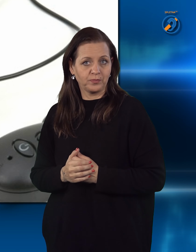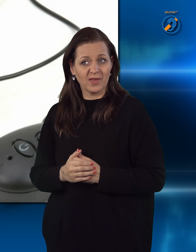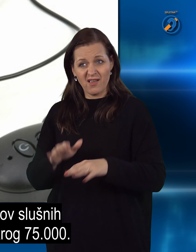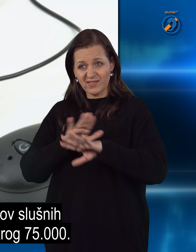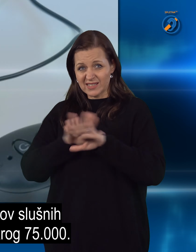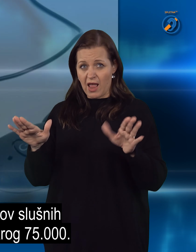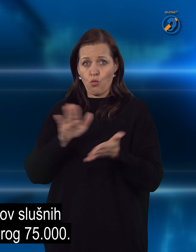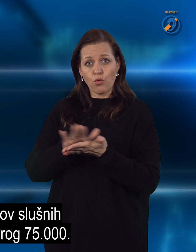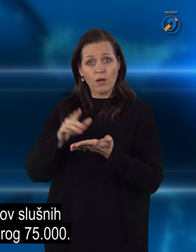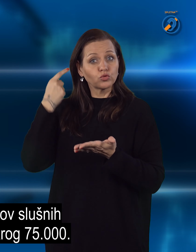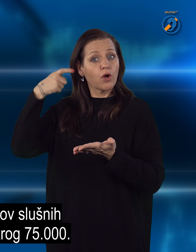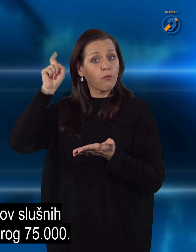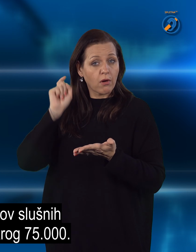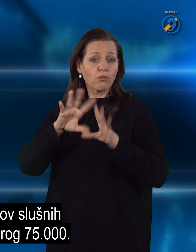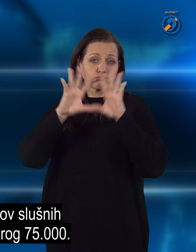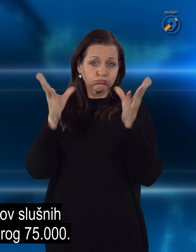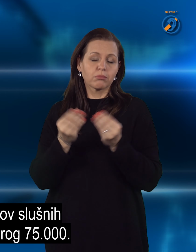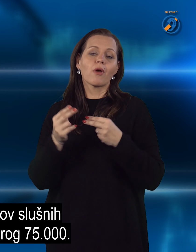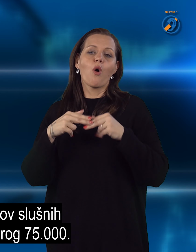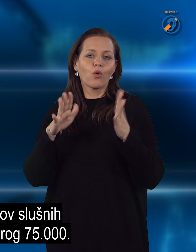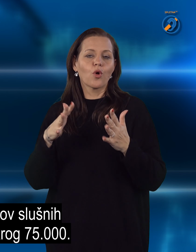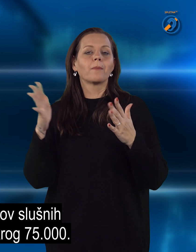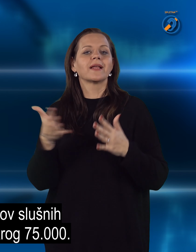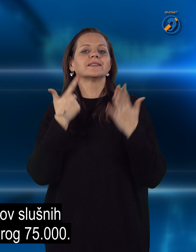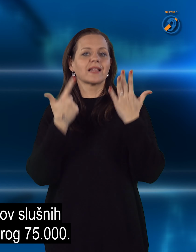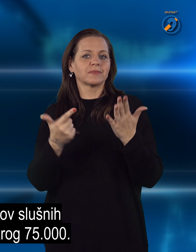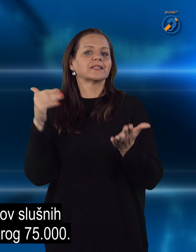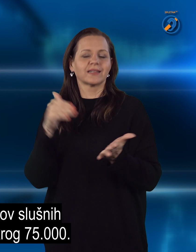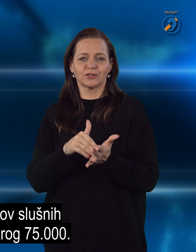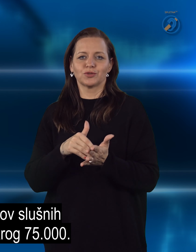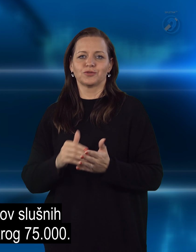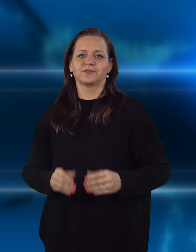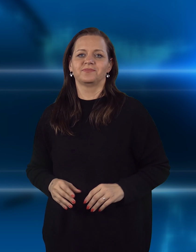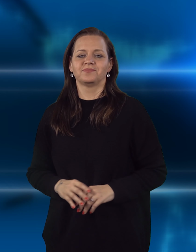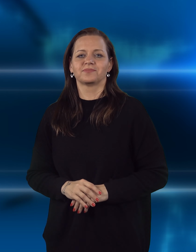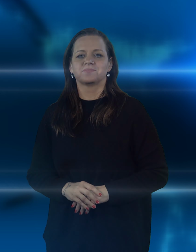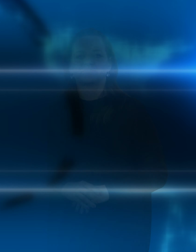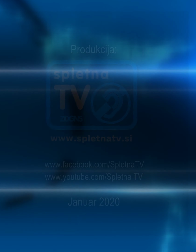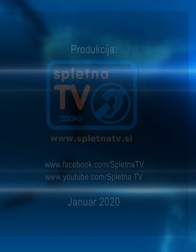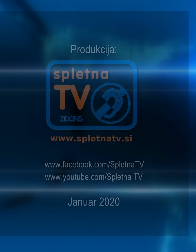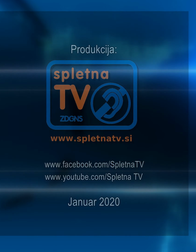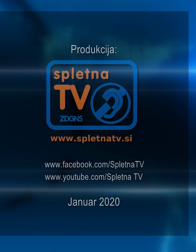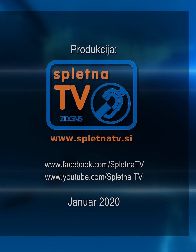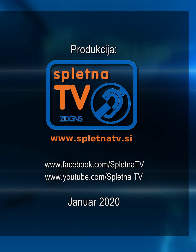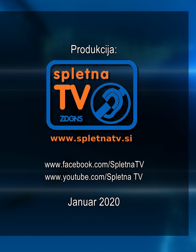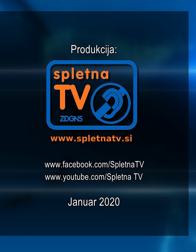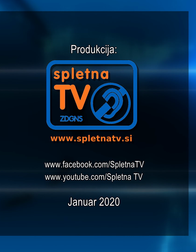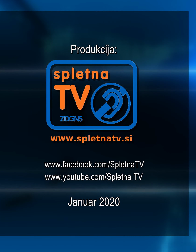oseb. Vseh uporabnikov slušnih aparatov pa je okrog 75 tisoč.